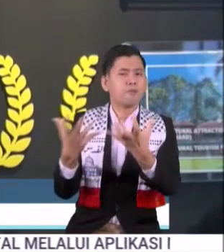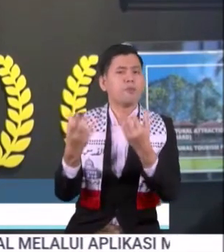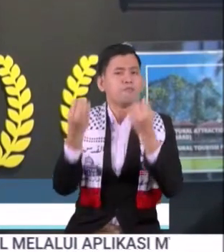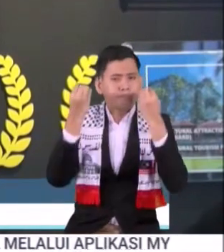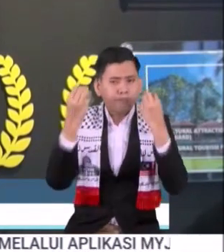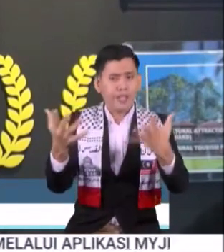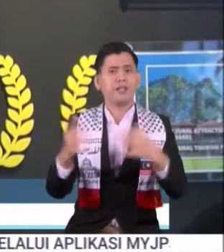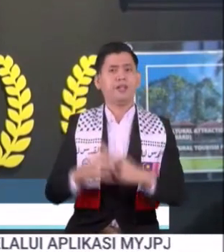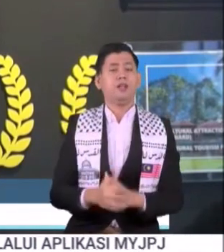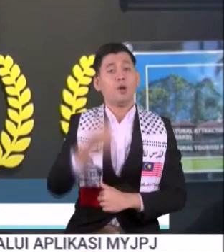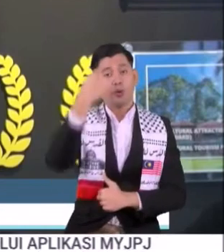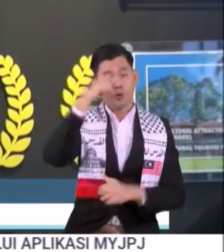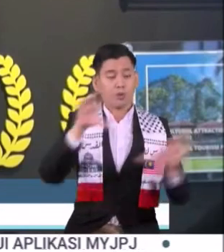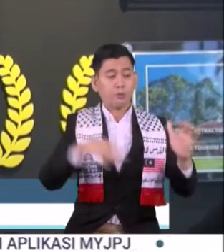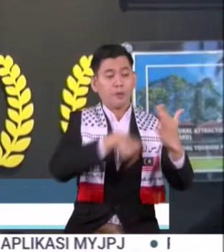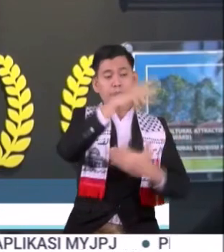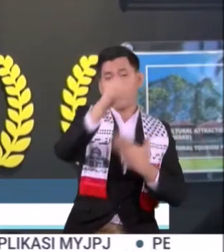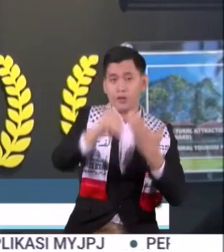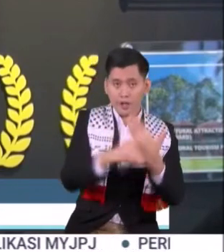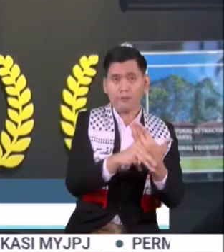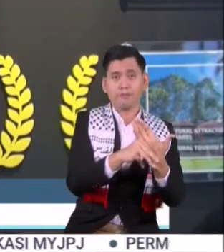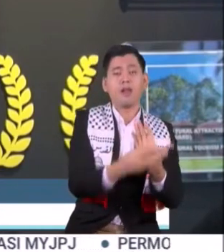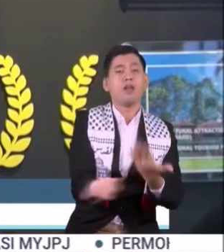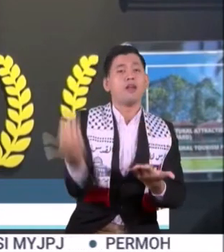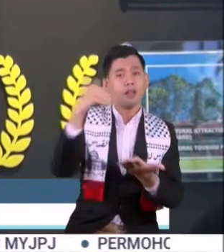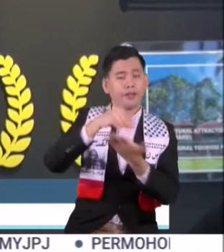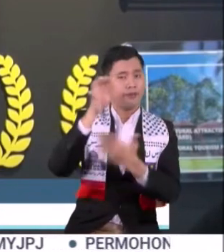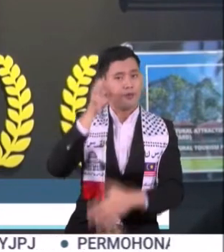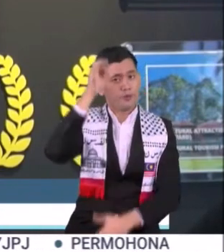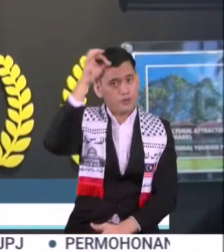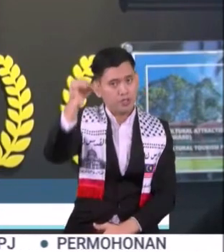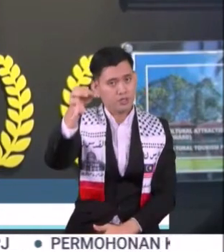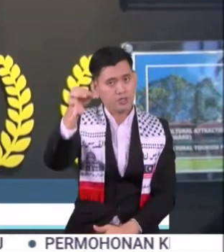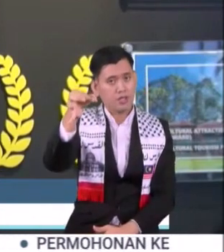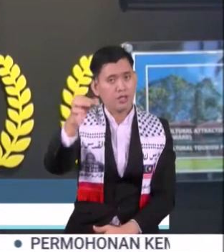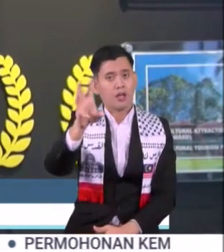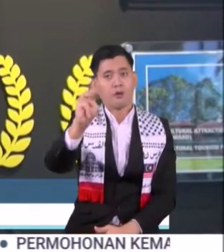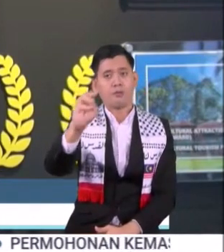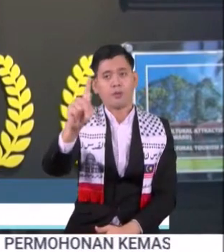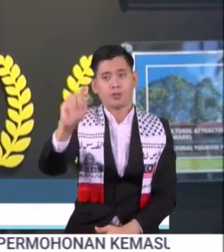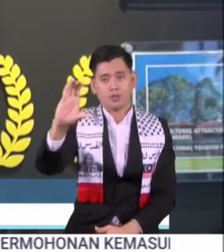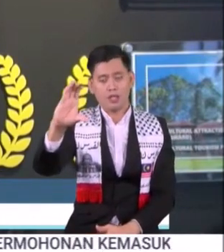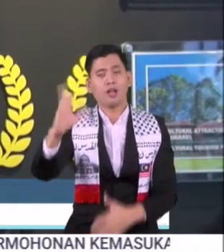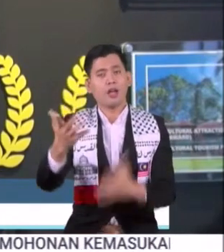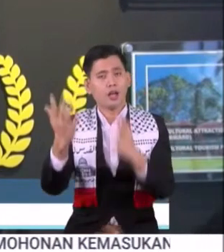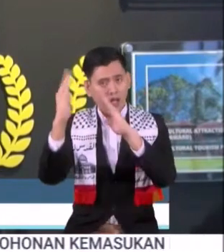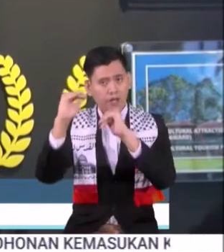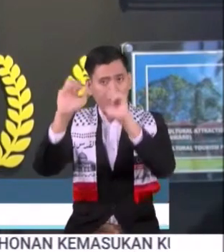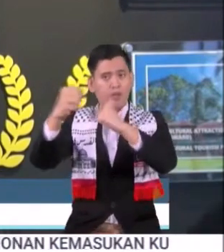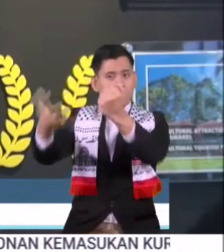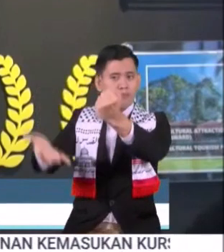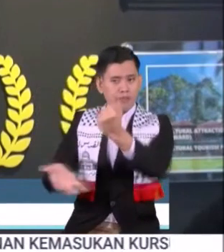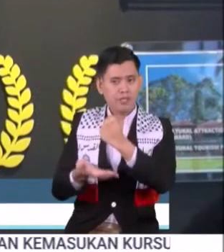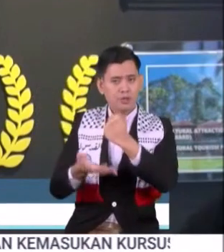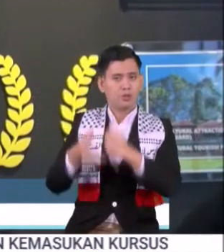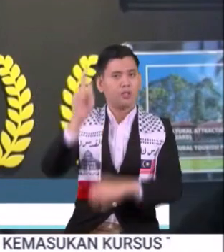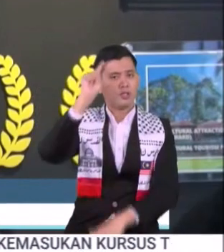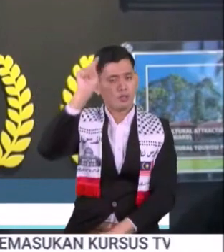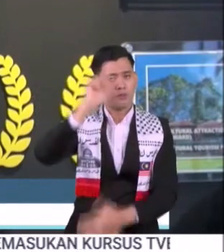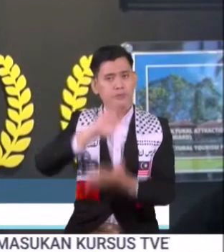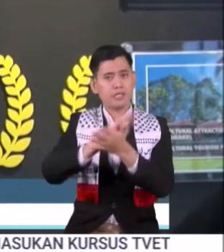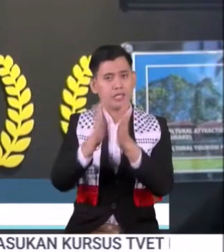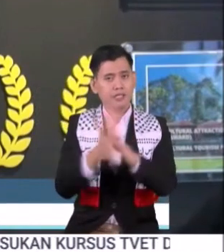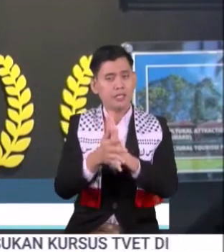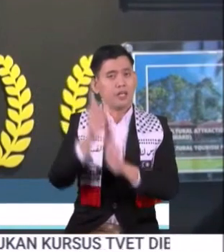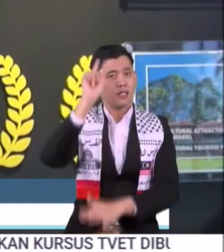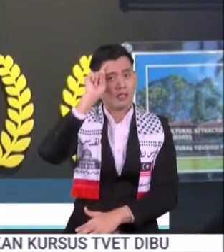bahawa terutamanya mottek dapat membantu negeri Terengganu ke arah meralisasikan Terengganu ni sebagai negeri